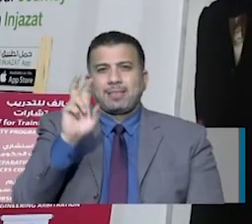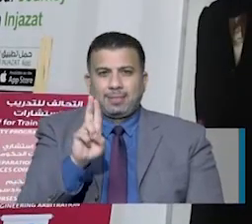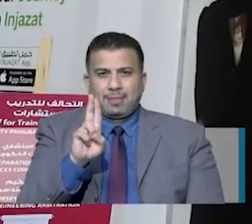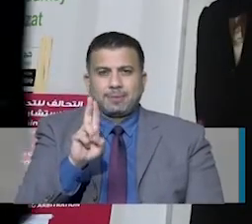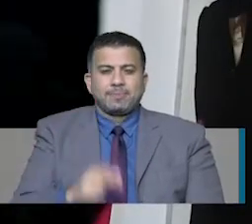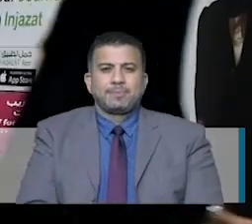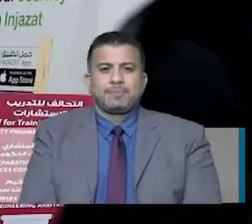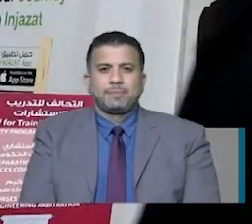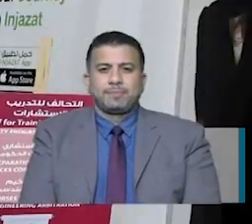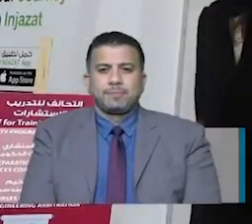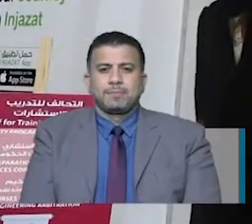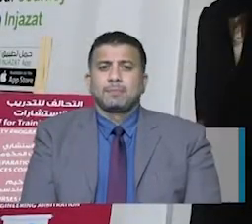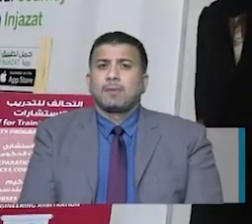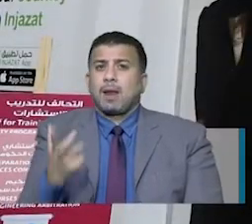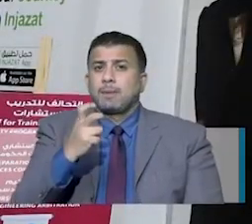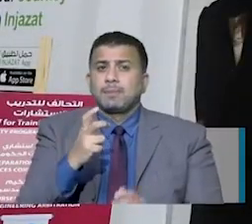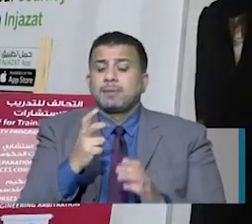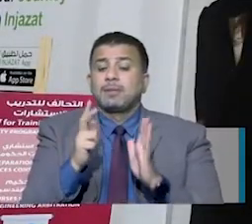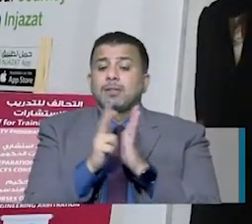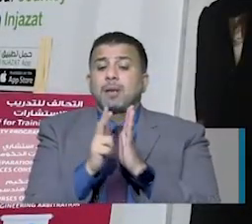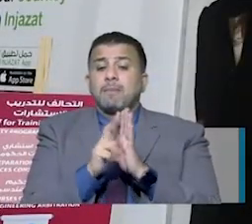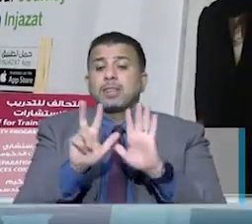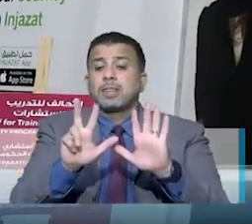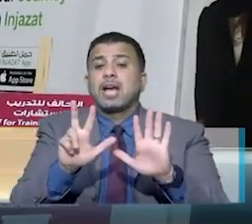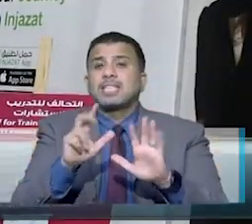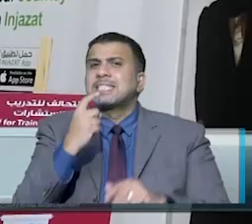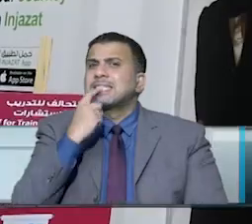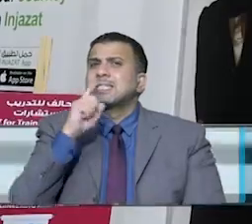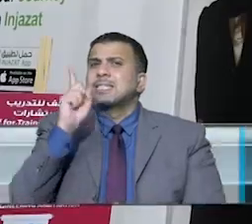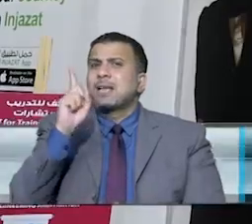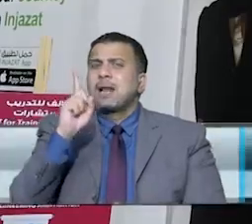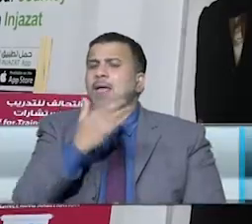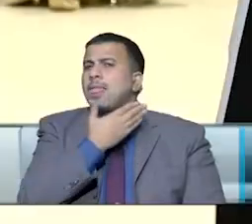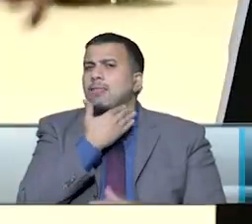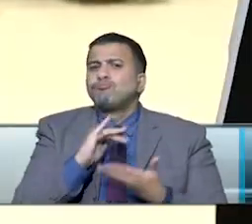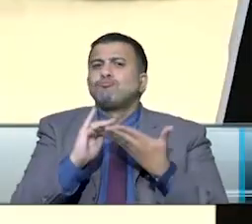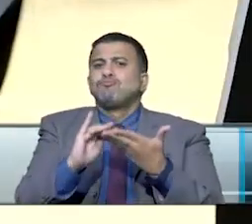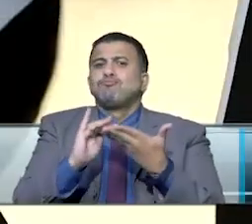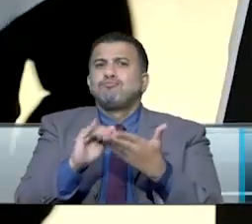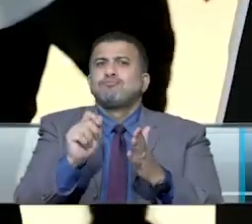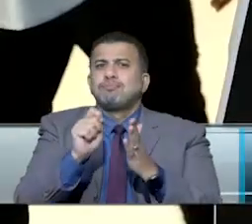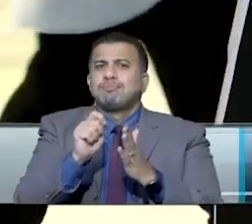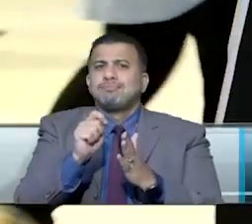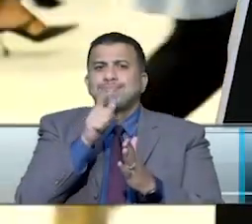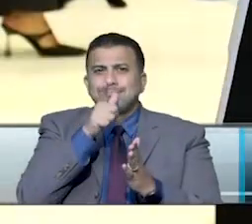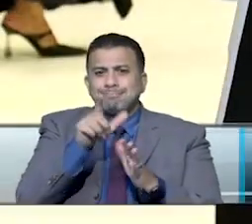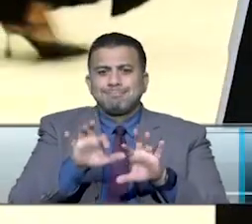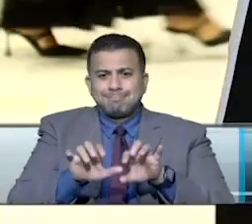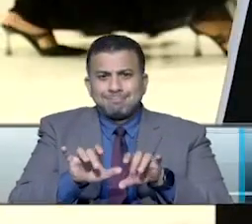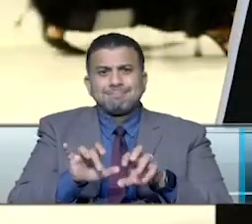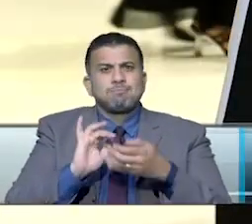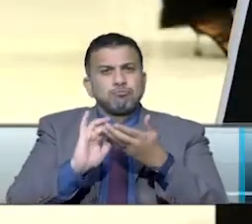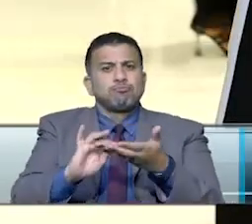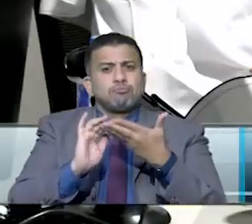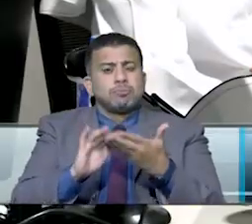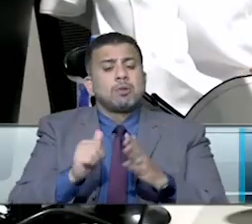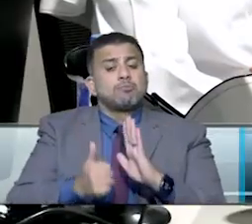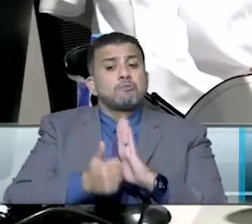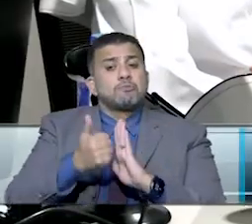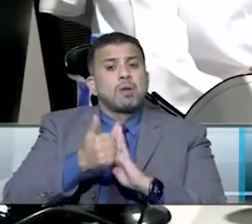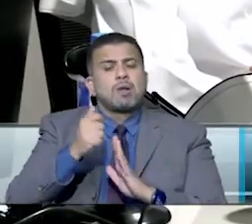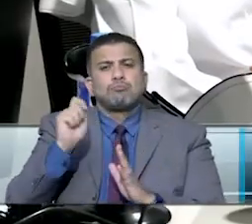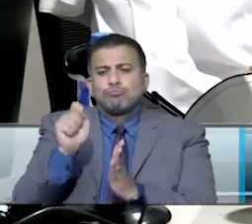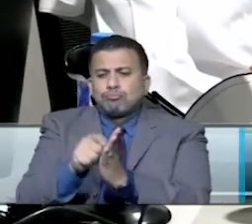انجازات 18 عاما من تقديم الخدمات للمتعاملين وما يزال العمل مستمرا في انجاز